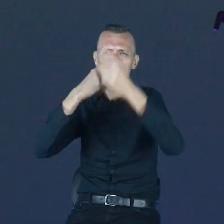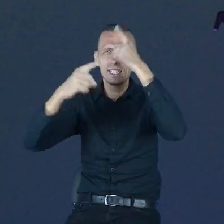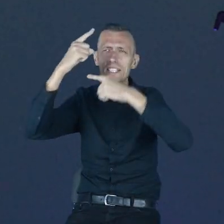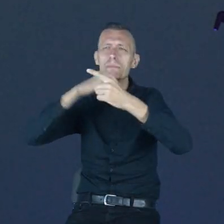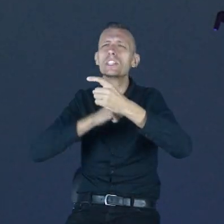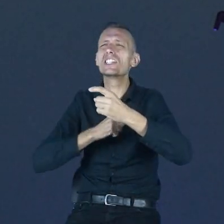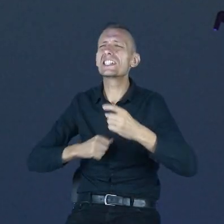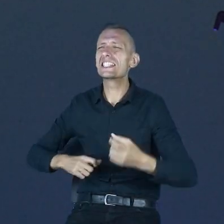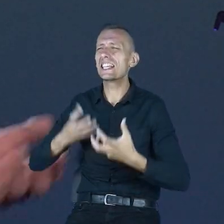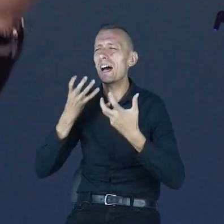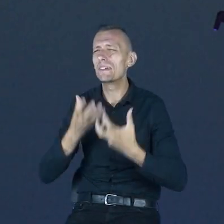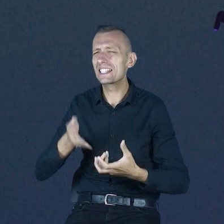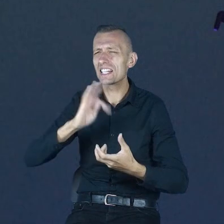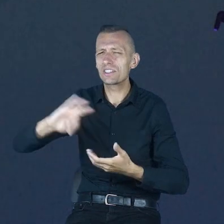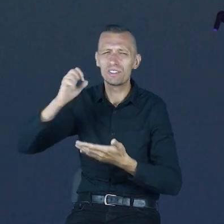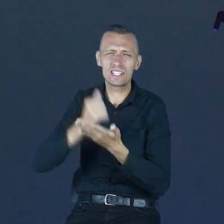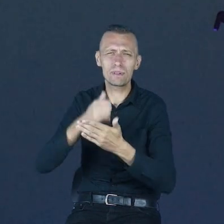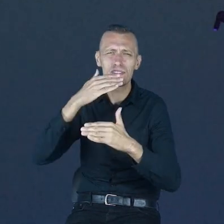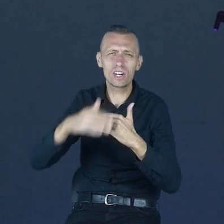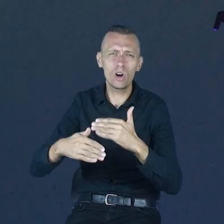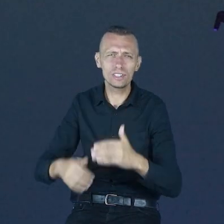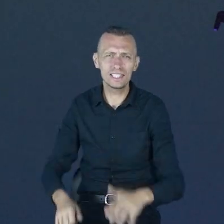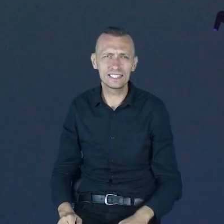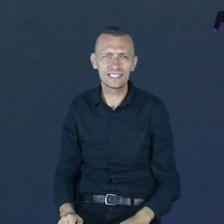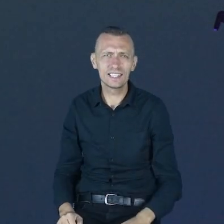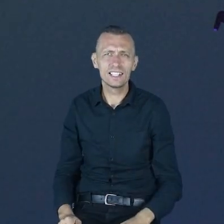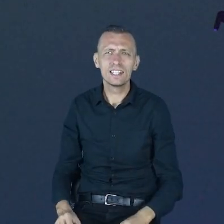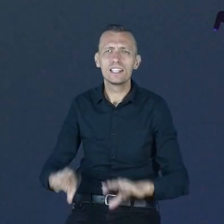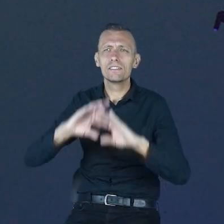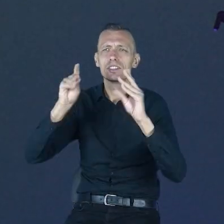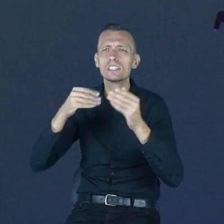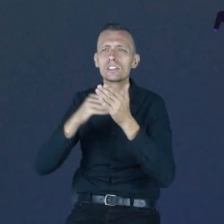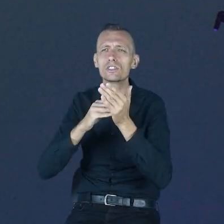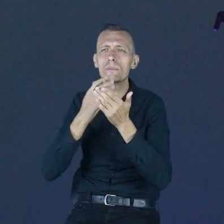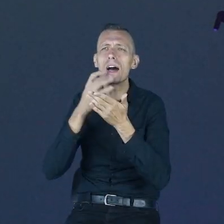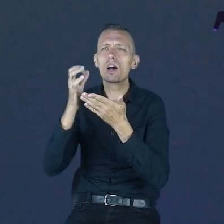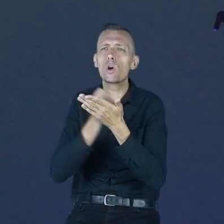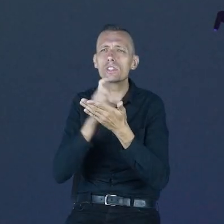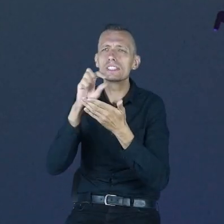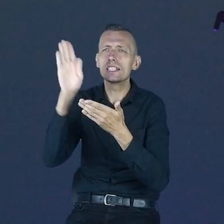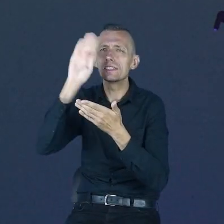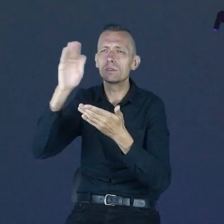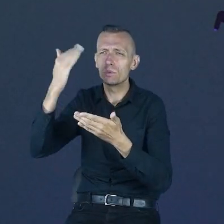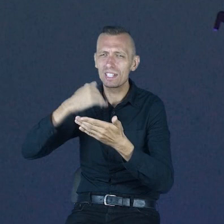mówię, poddaj się Bogu przez zakładanie całej zbroi Bożej. I Bóg mówi,